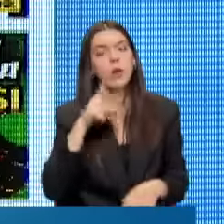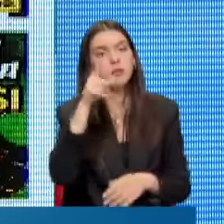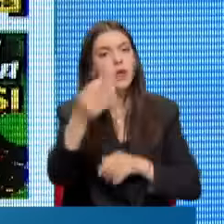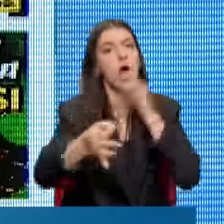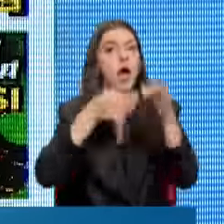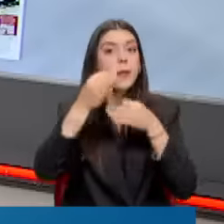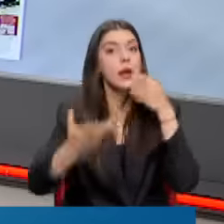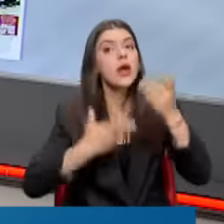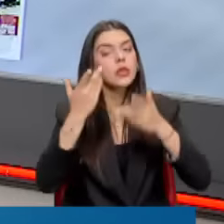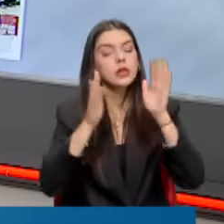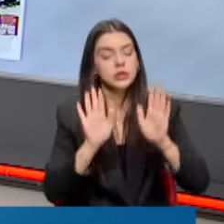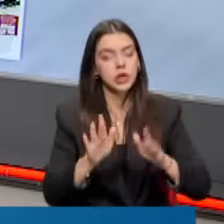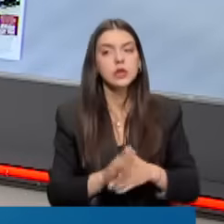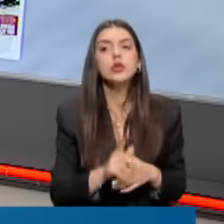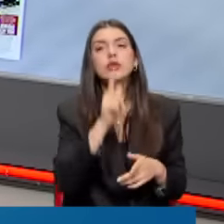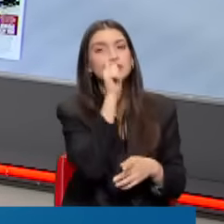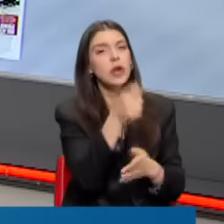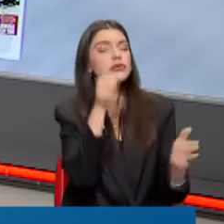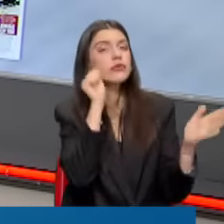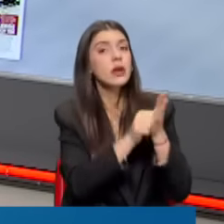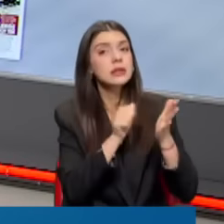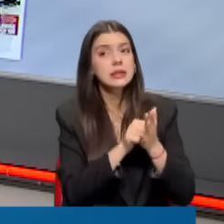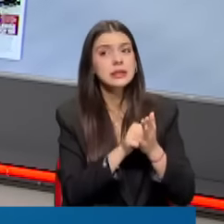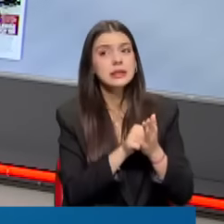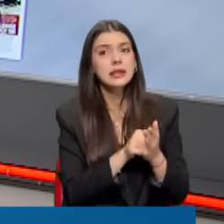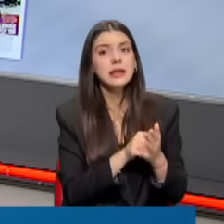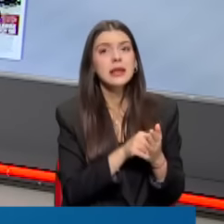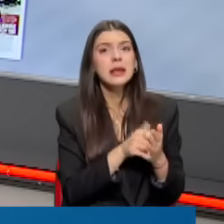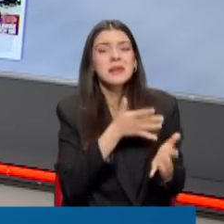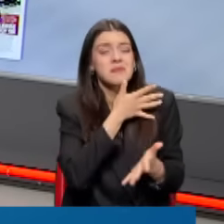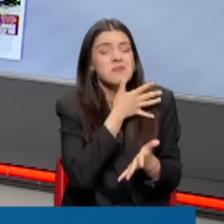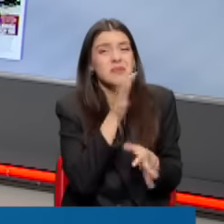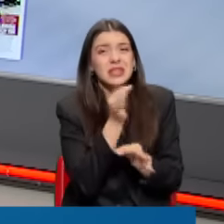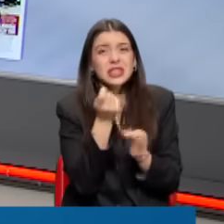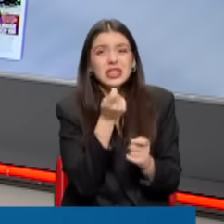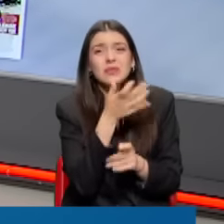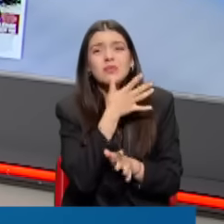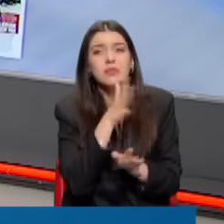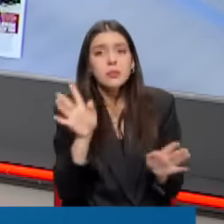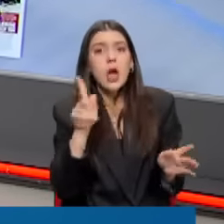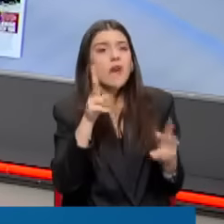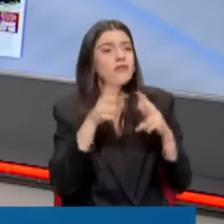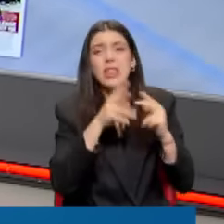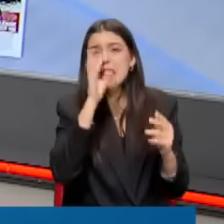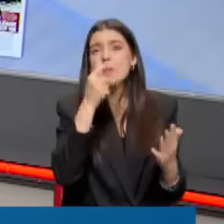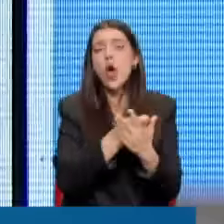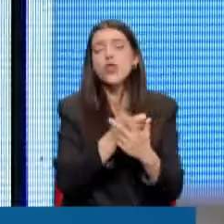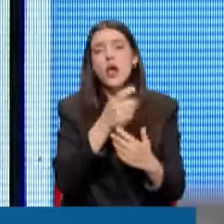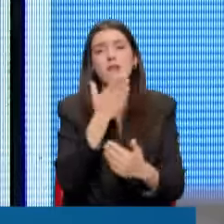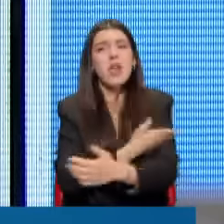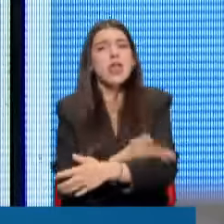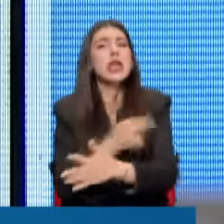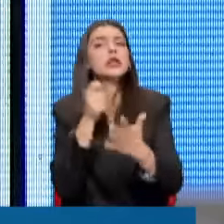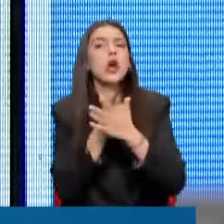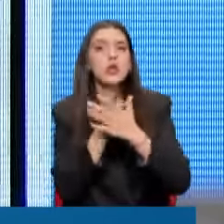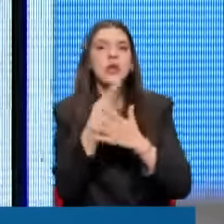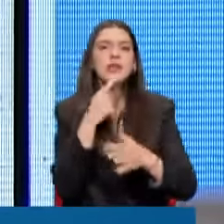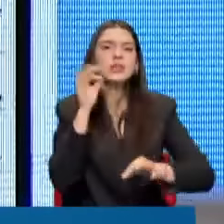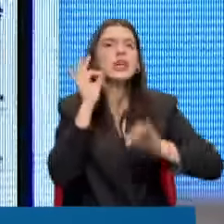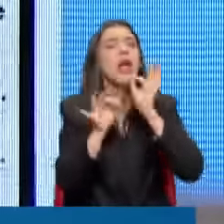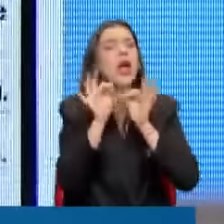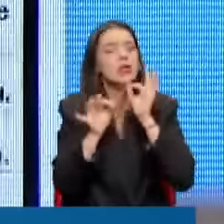haberini aktaracağız Sözcü gazetesi beceriksizliğin faturasını millete ödüyorlar diyerek ekonomi politikaları ile ilgili